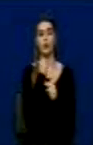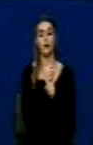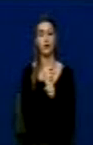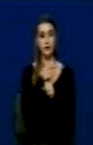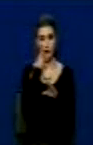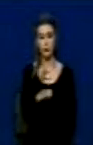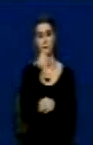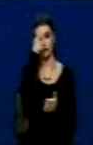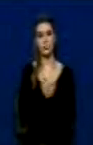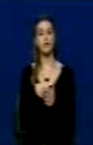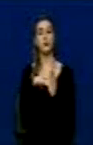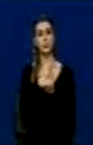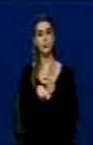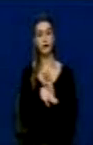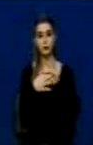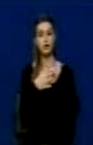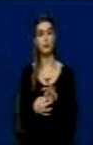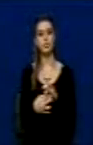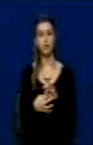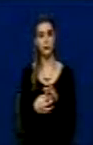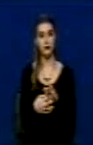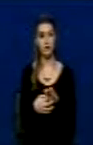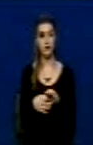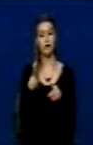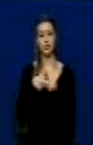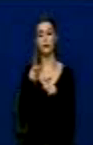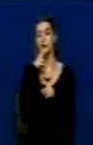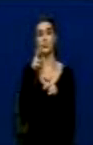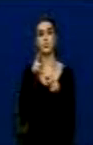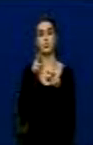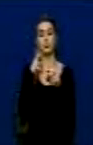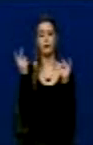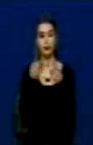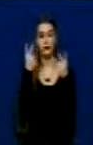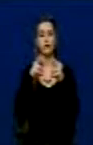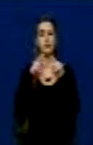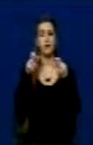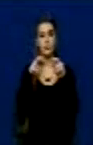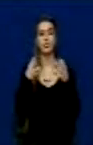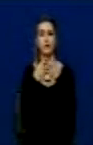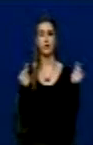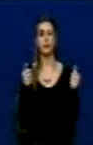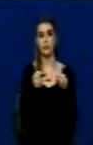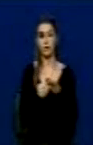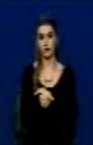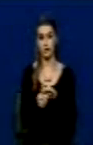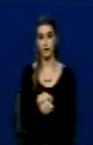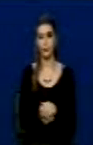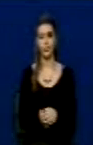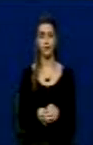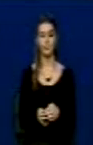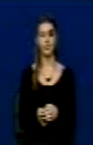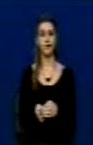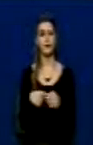prodhon zbatimi i ligjeve në funksion të çrënjosjes së dukurisë së korrupsionit. Vlera e një